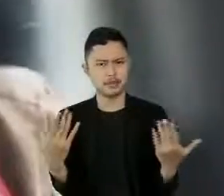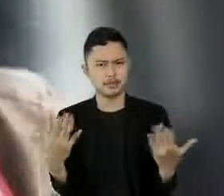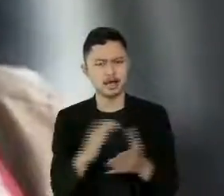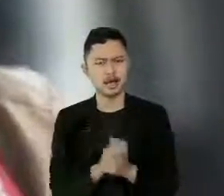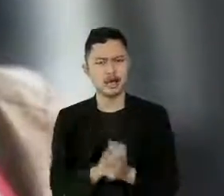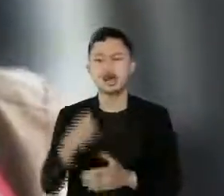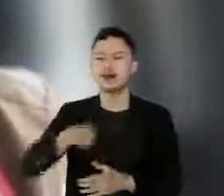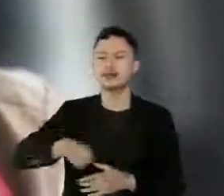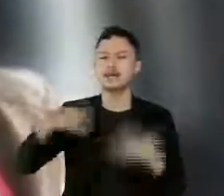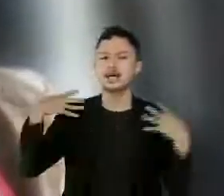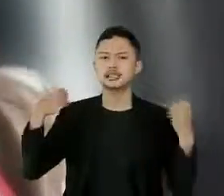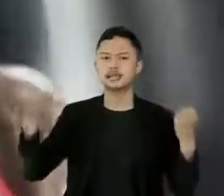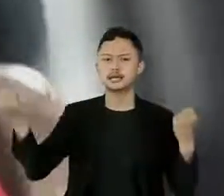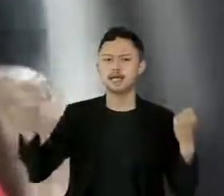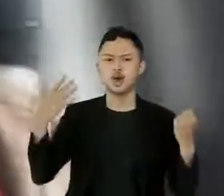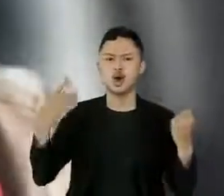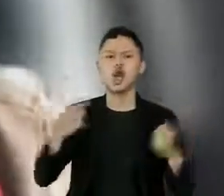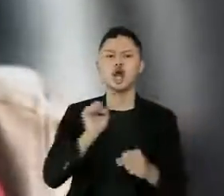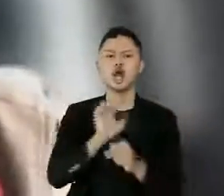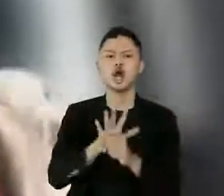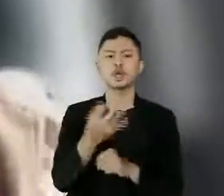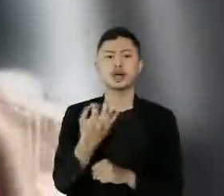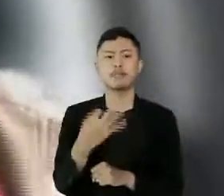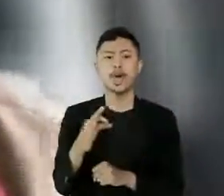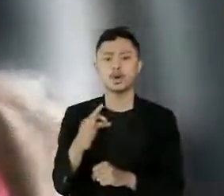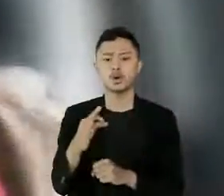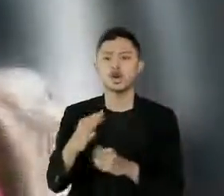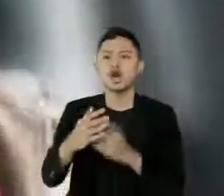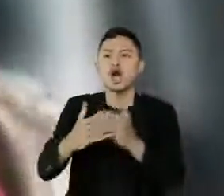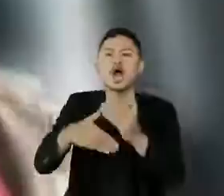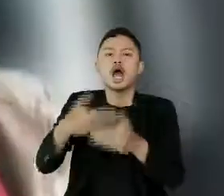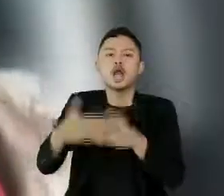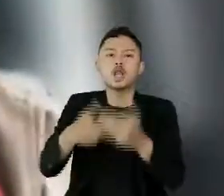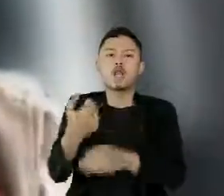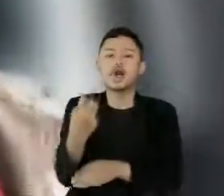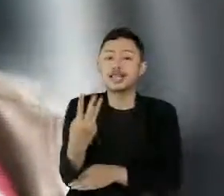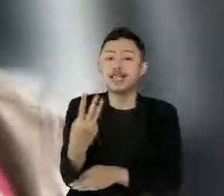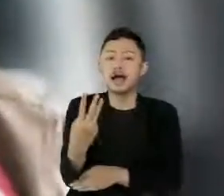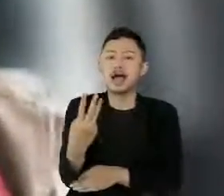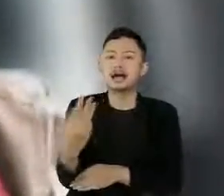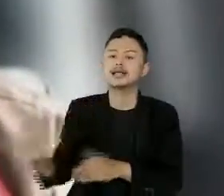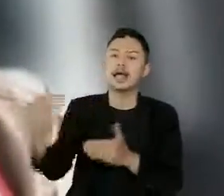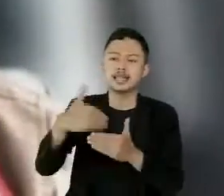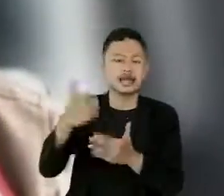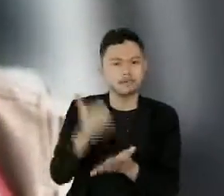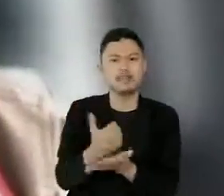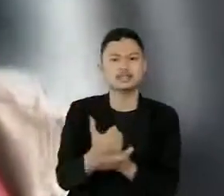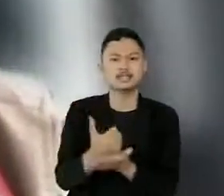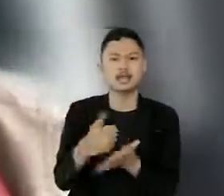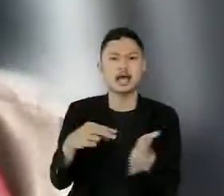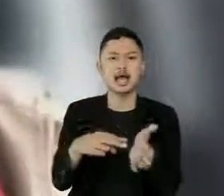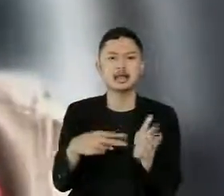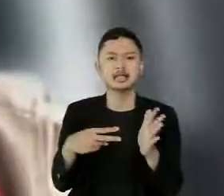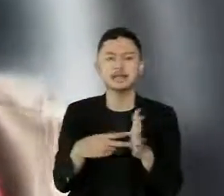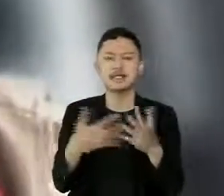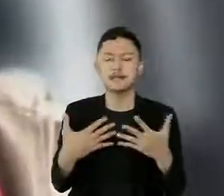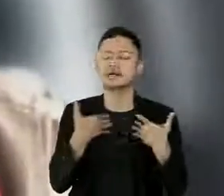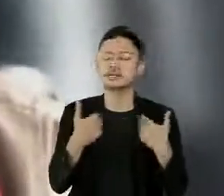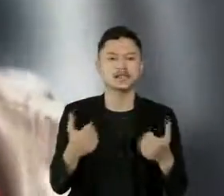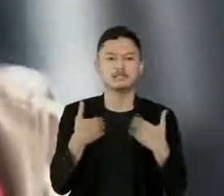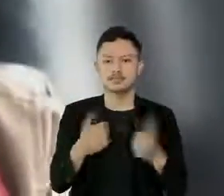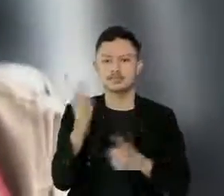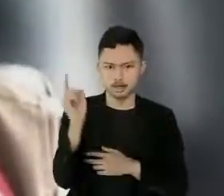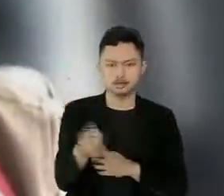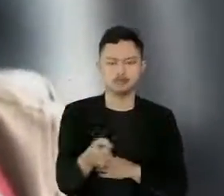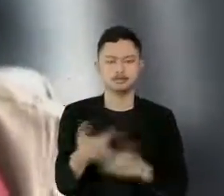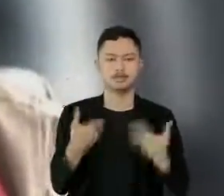diberitahu oleh Kemenkes akan ada varian baru dan gelombang ketiga itu inevitable, akan datang. Jadi kita harus persiapkan dengan jauh lebih